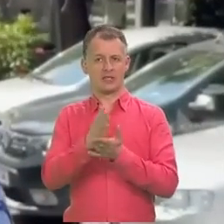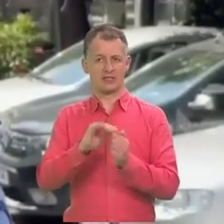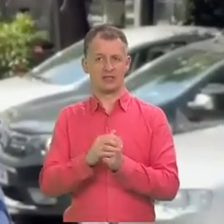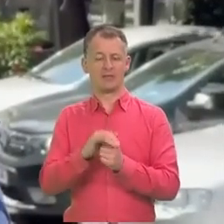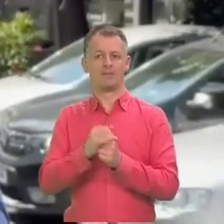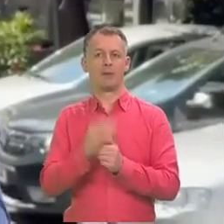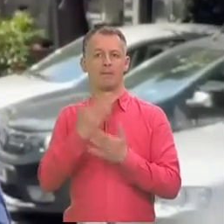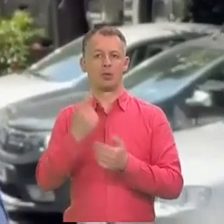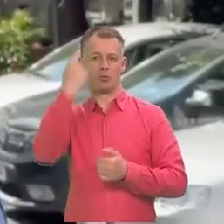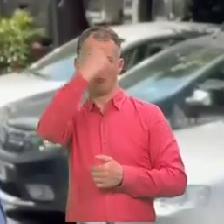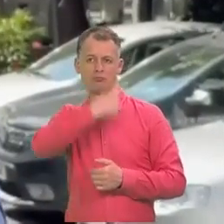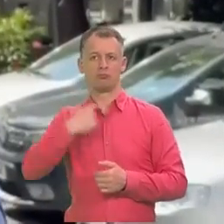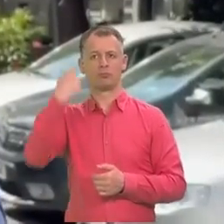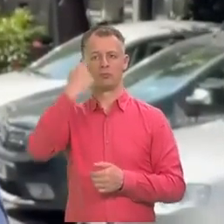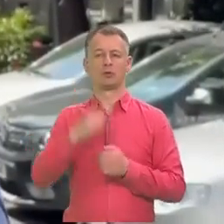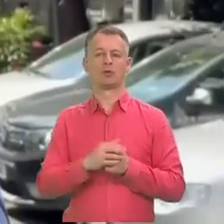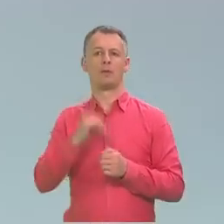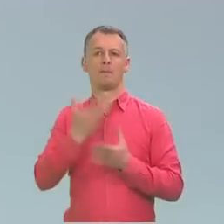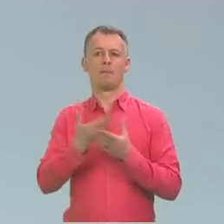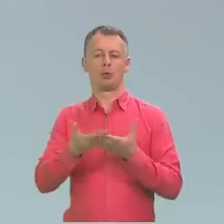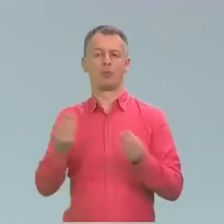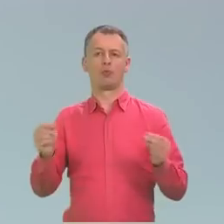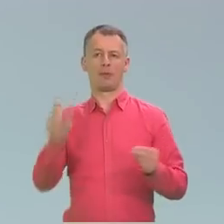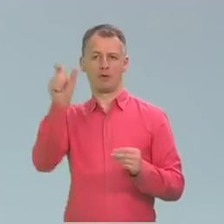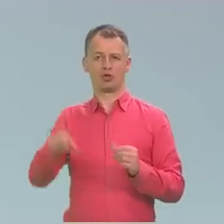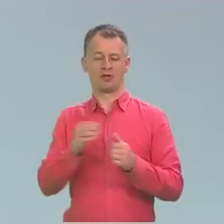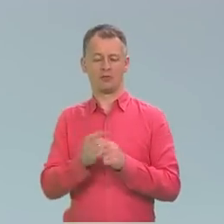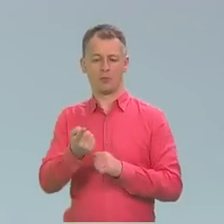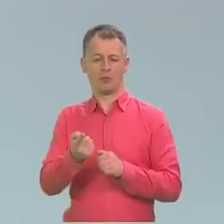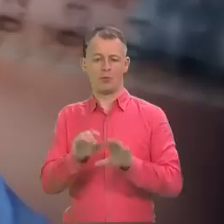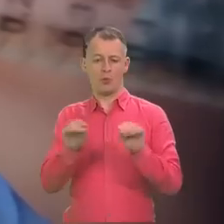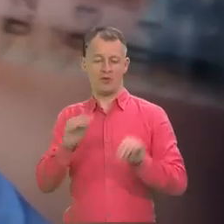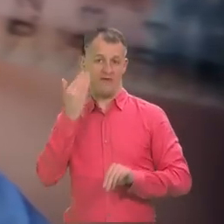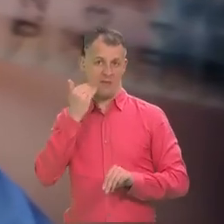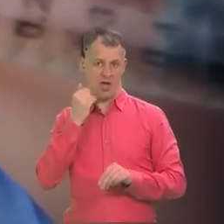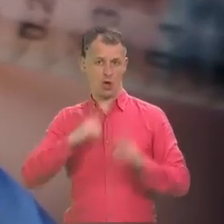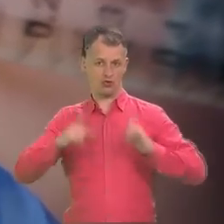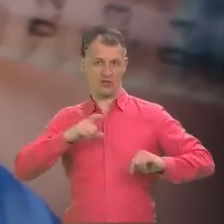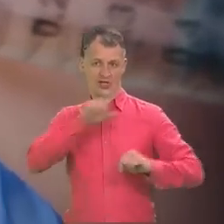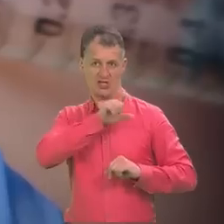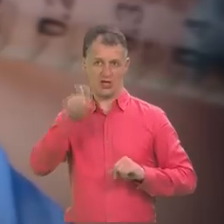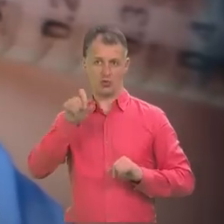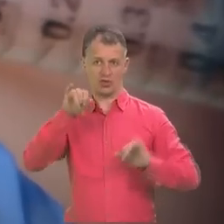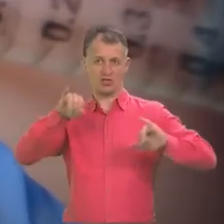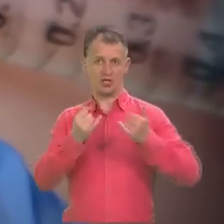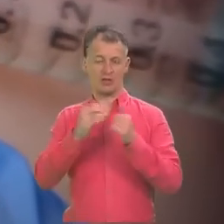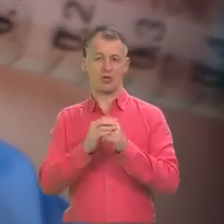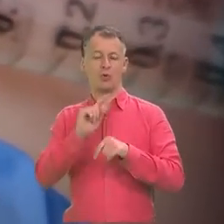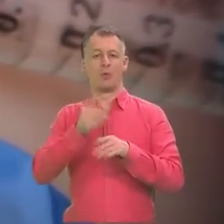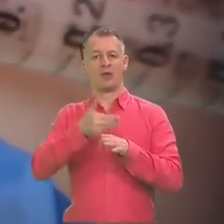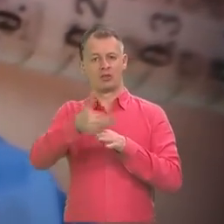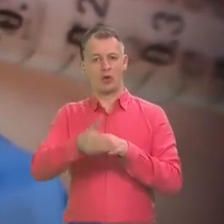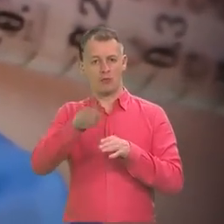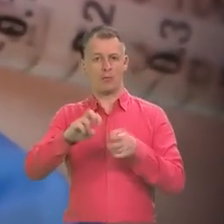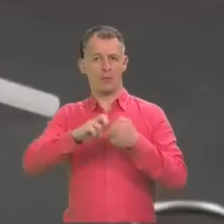natură estetică asupra mai multor persoane. Multe dintre femeile care au suferit intervențiile de înfrumusețare s-au confruntat ulterior cu probleme de